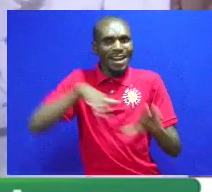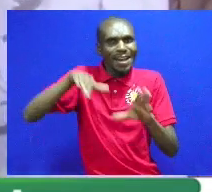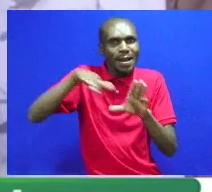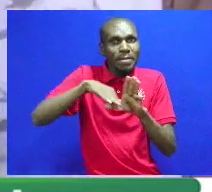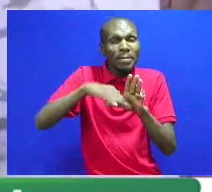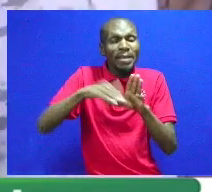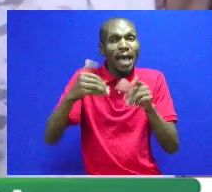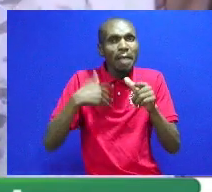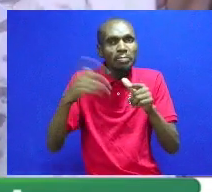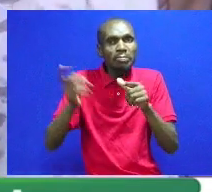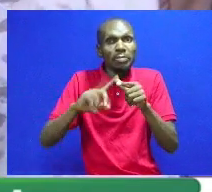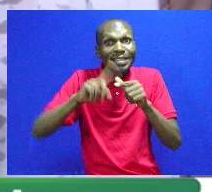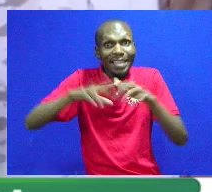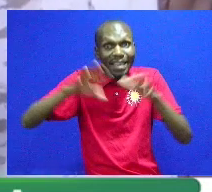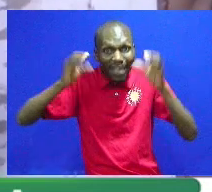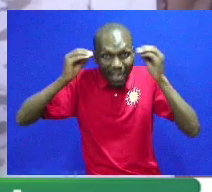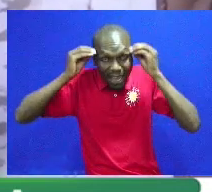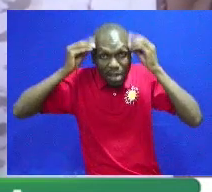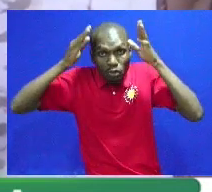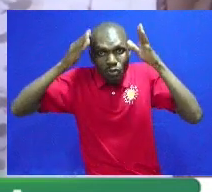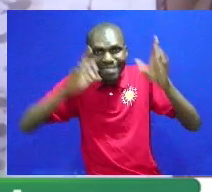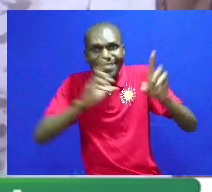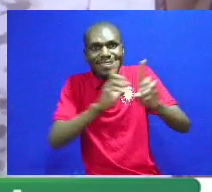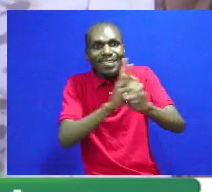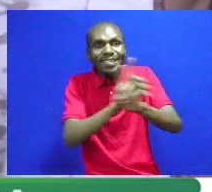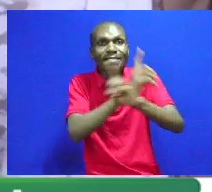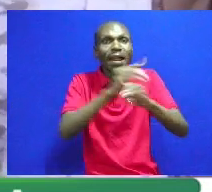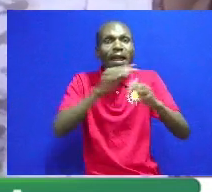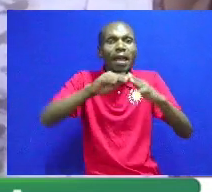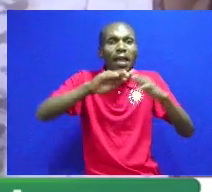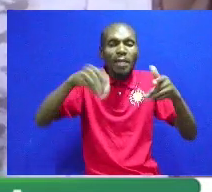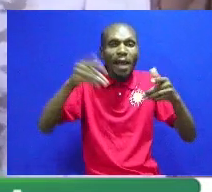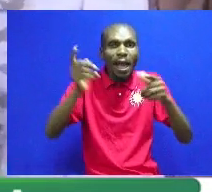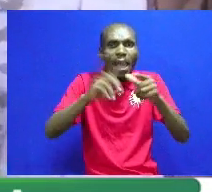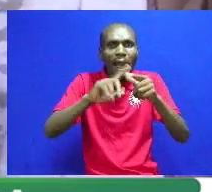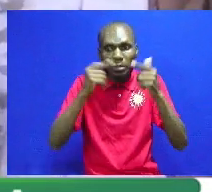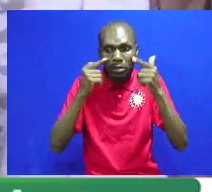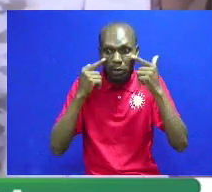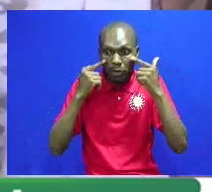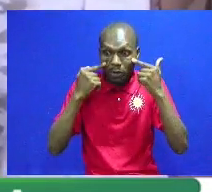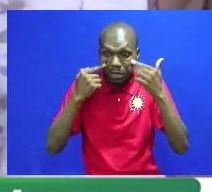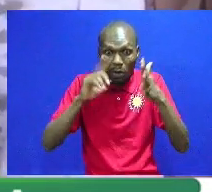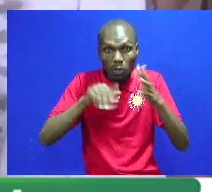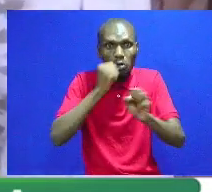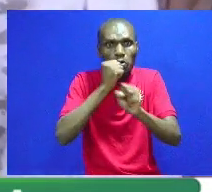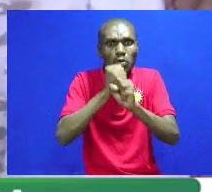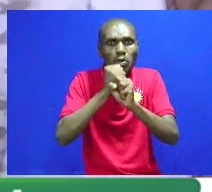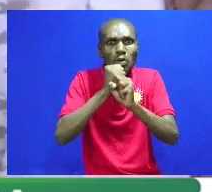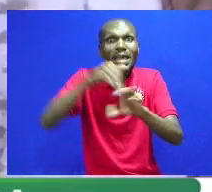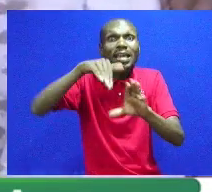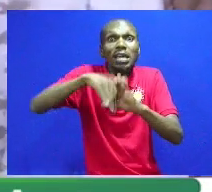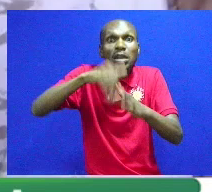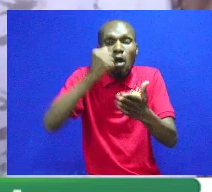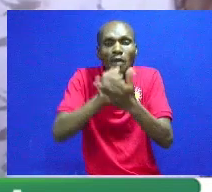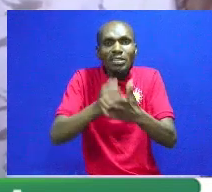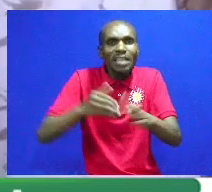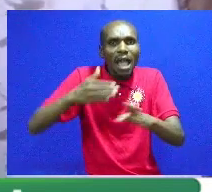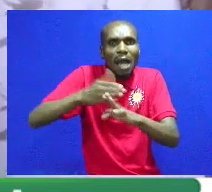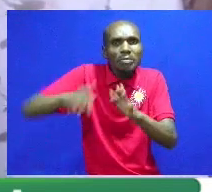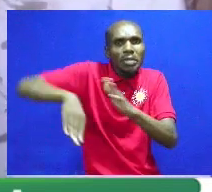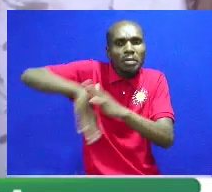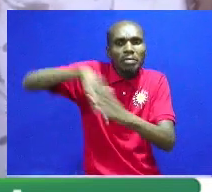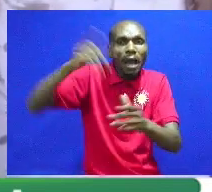chi students it from different places bache ba witness ya magana ba korobisi nari ba kurugari babe link between